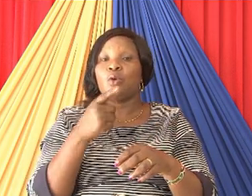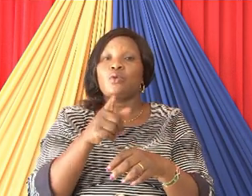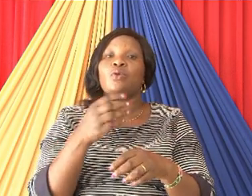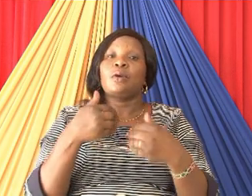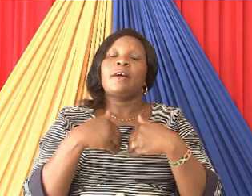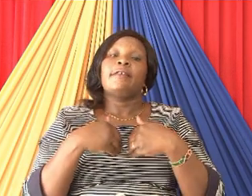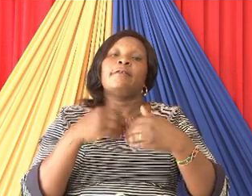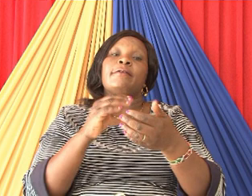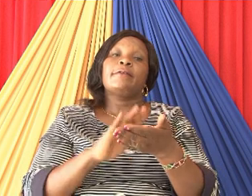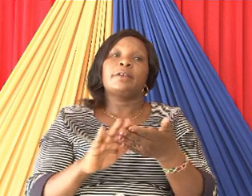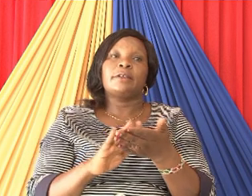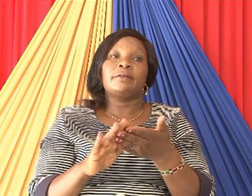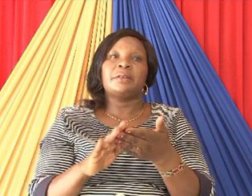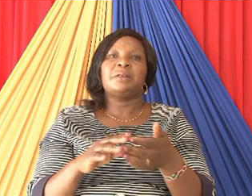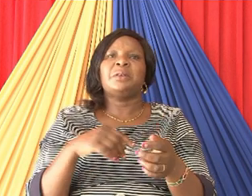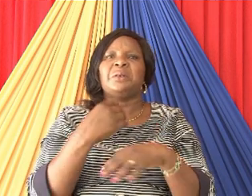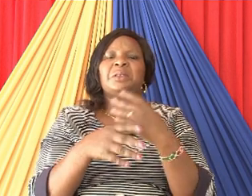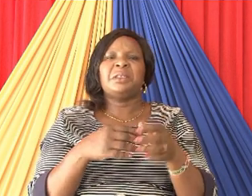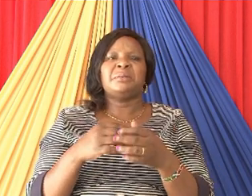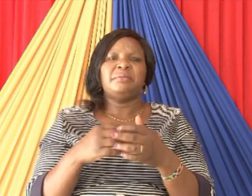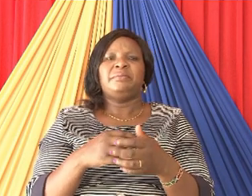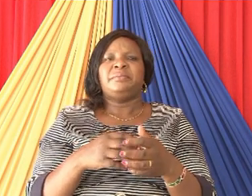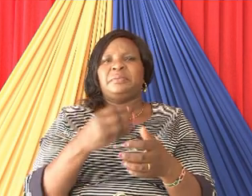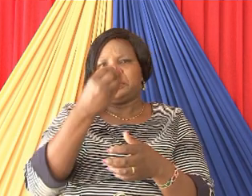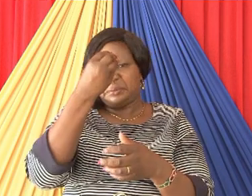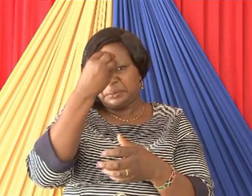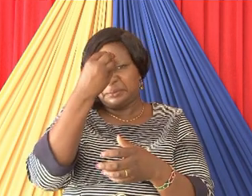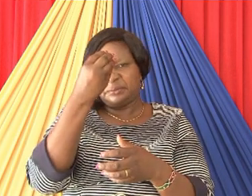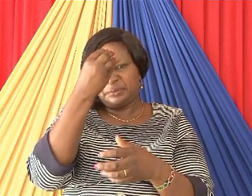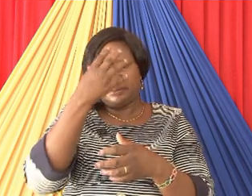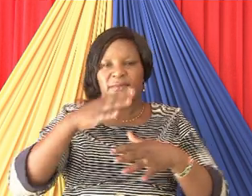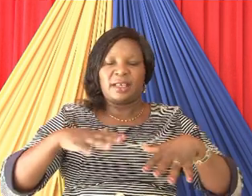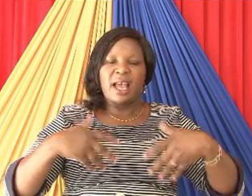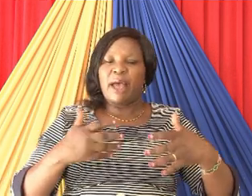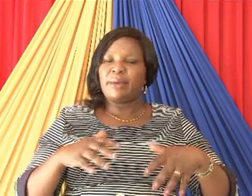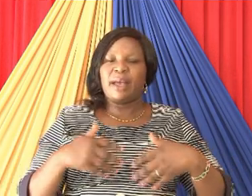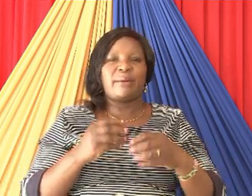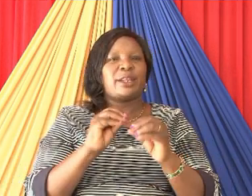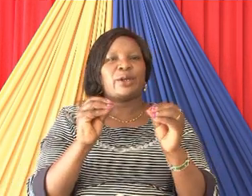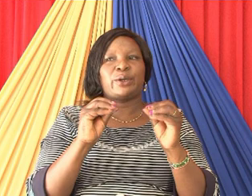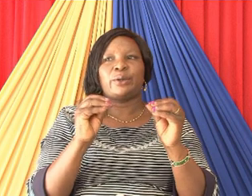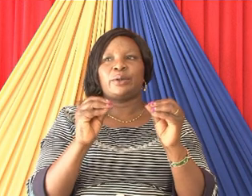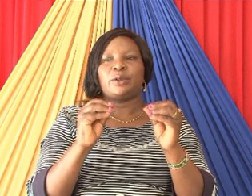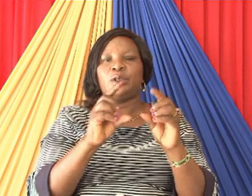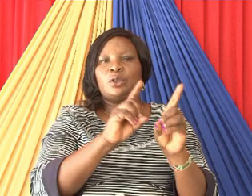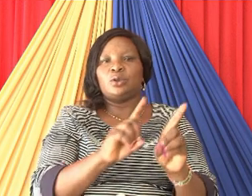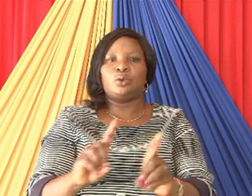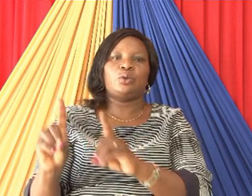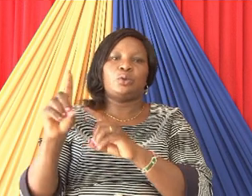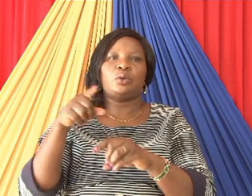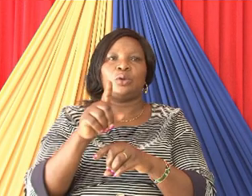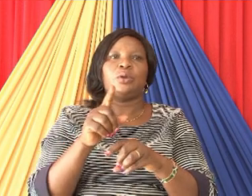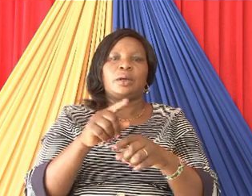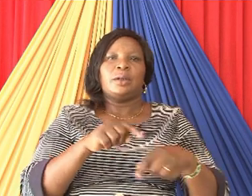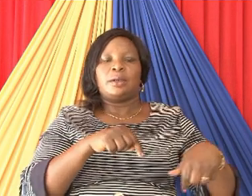mikaka, unambeba, moyo wako ni mgumu, hauna furaha, hauna raha. Fanya moyo wako kuwa